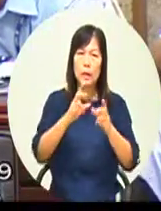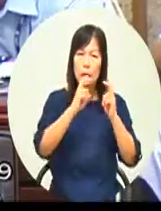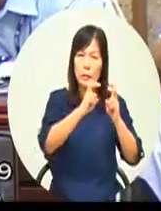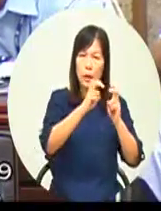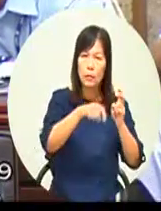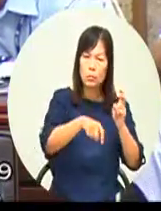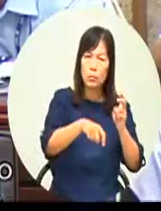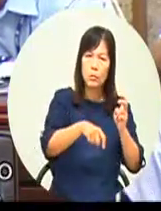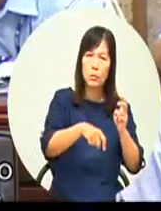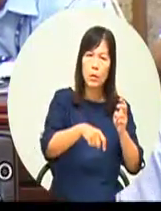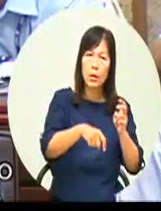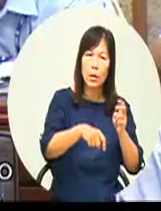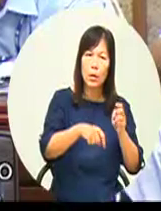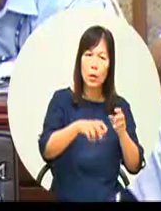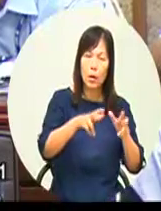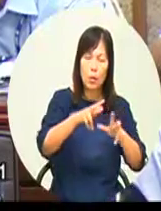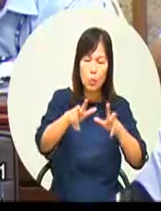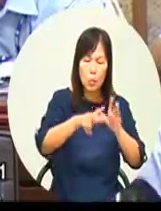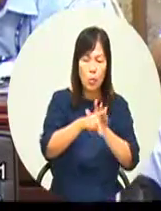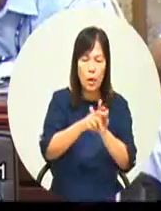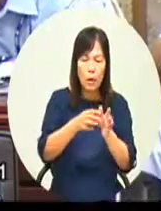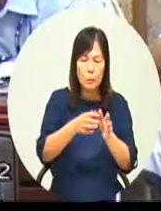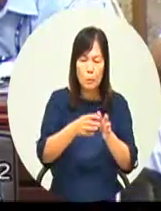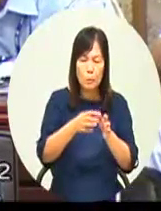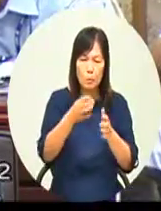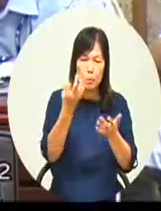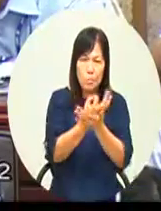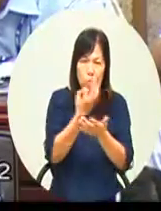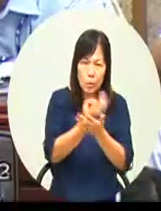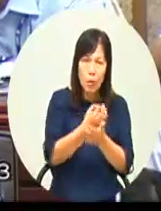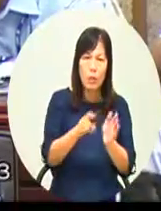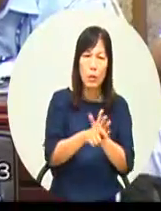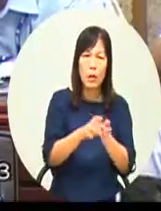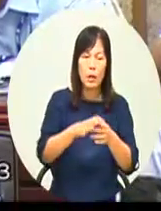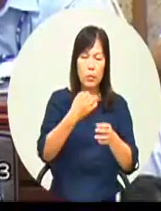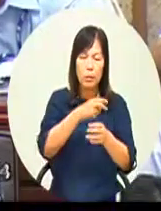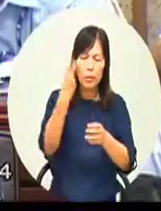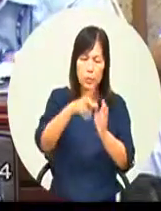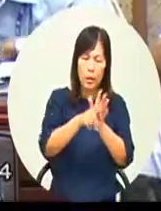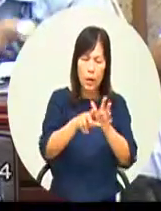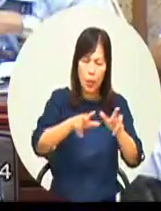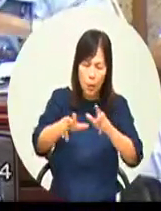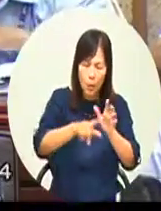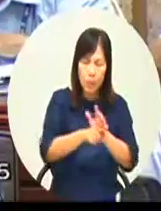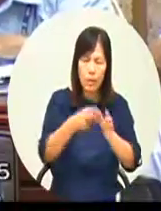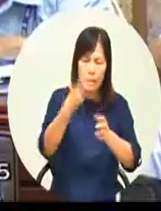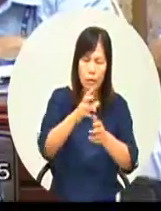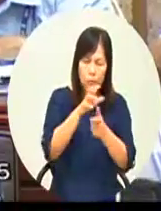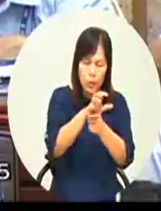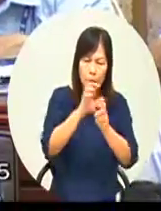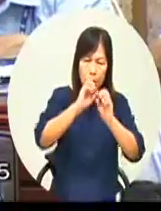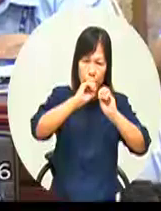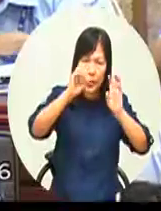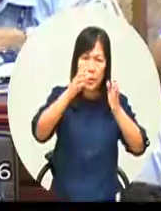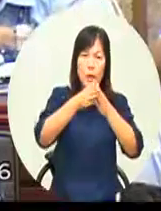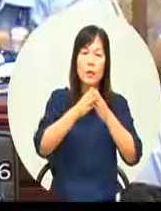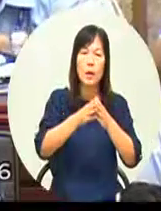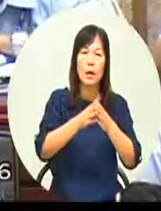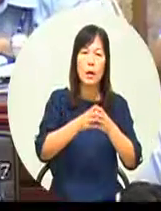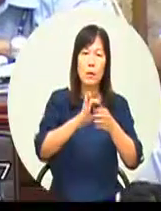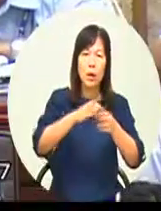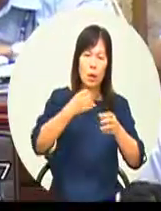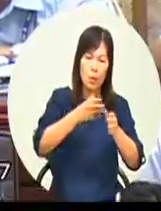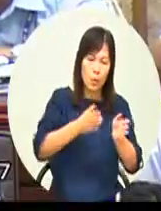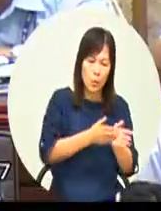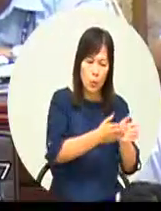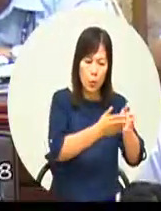运输路网的密度不足，那所以我们必须去强化这些大众运输路网。那所以在大众运输路网部分，我们现在环状轻轨